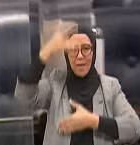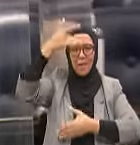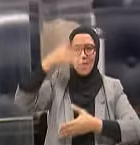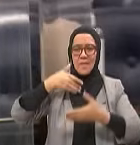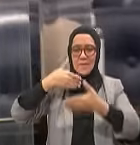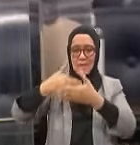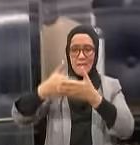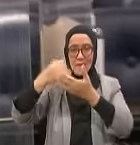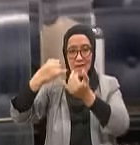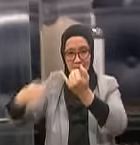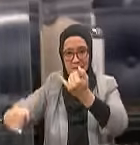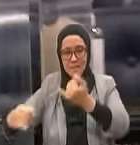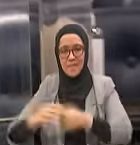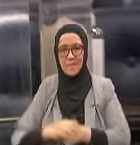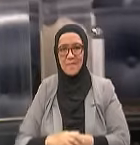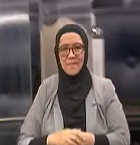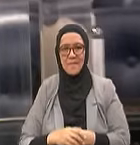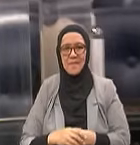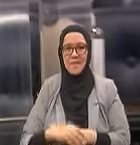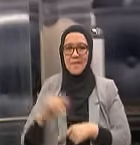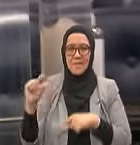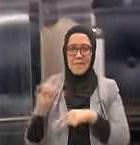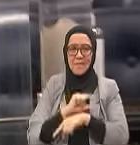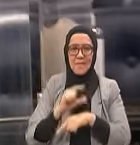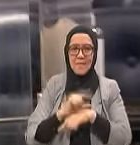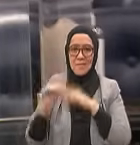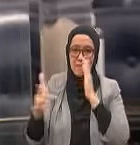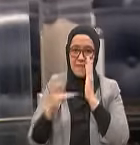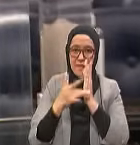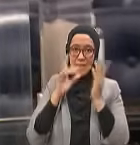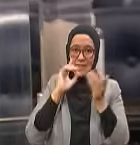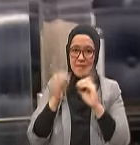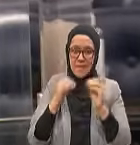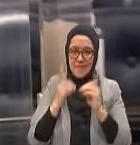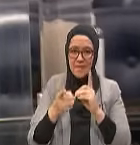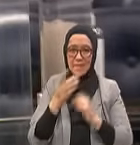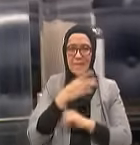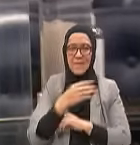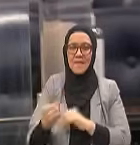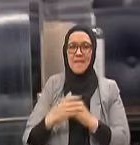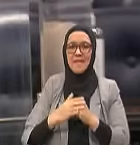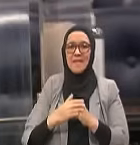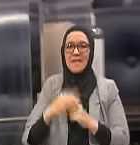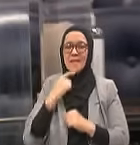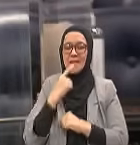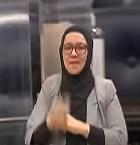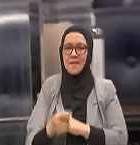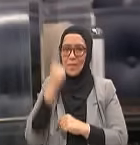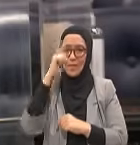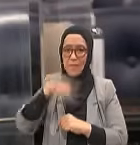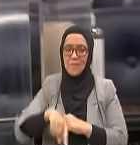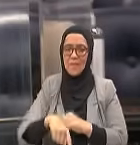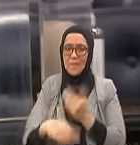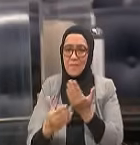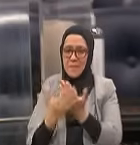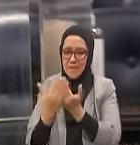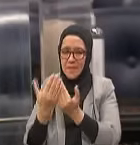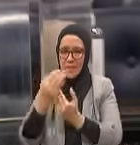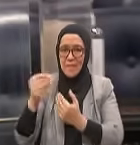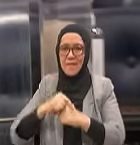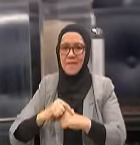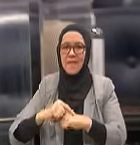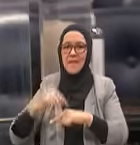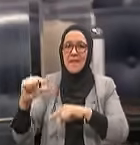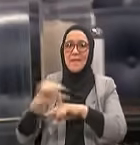teknologi digital dalam penyampaian sutrawam dan mudah cara penjagaan dan perkembangan ekonomi hijau